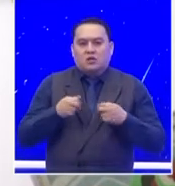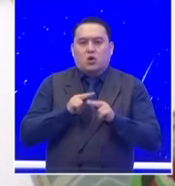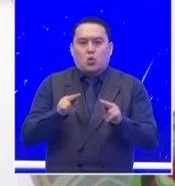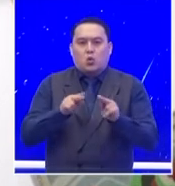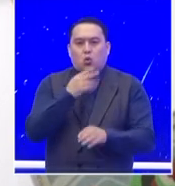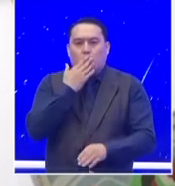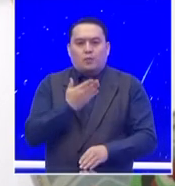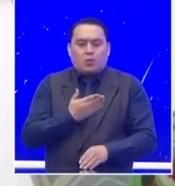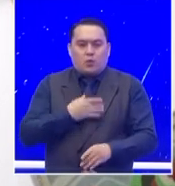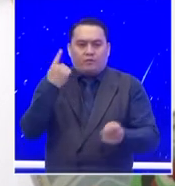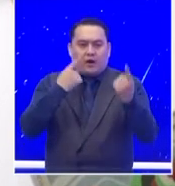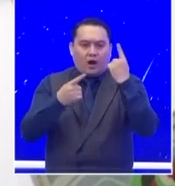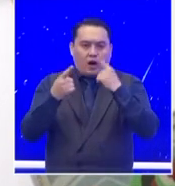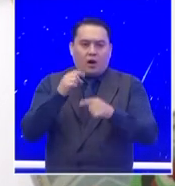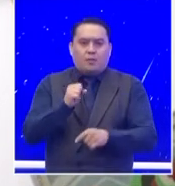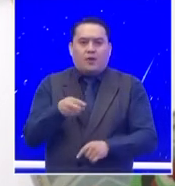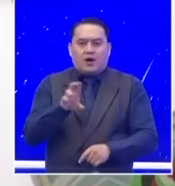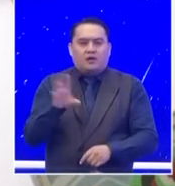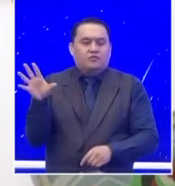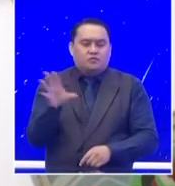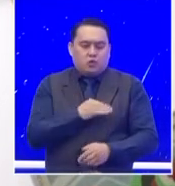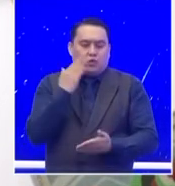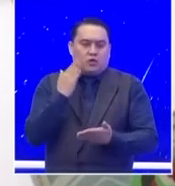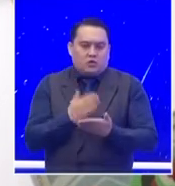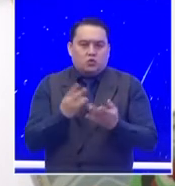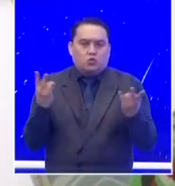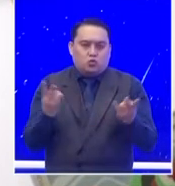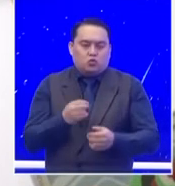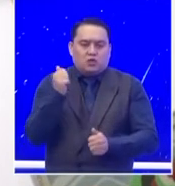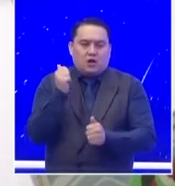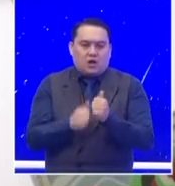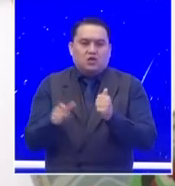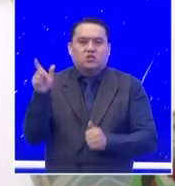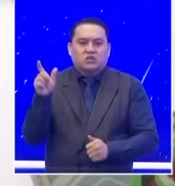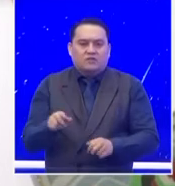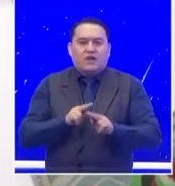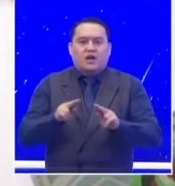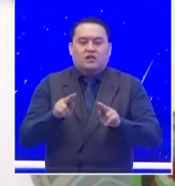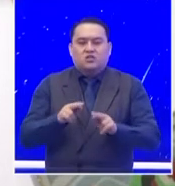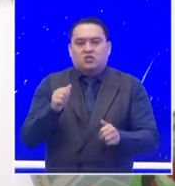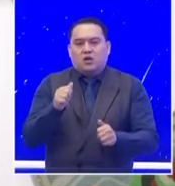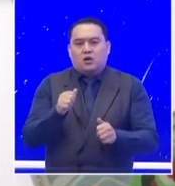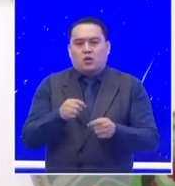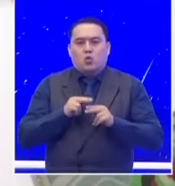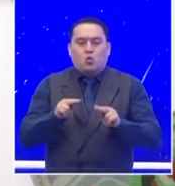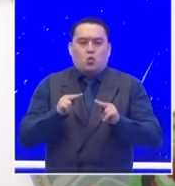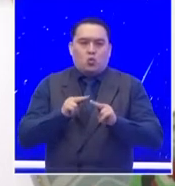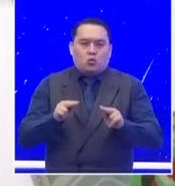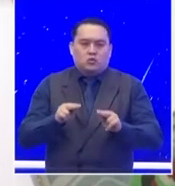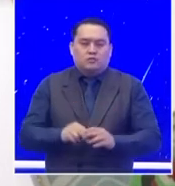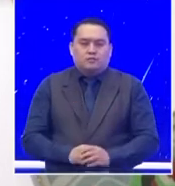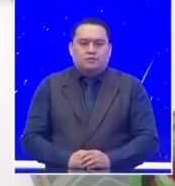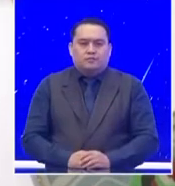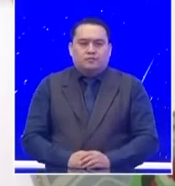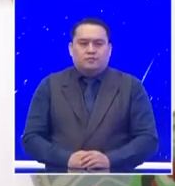любовь к произведениям Абая. А там есть все то, что нужно знать каждому. В воспитании детей мы чаще прибегаем к учениям